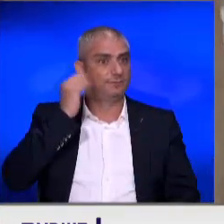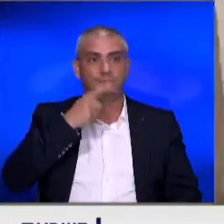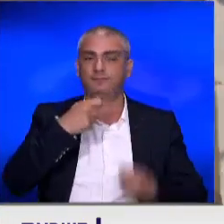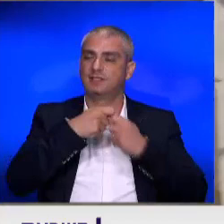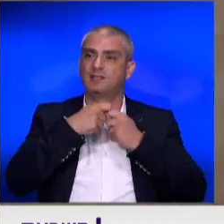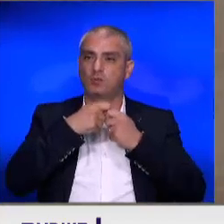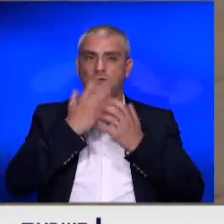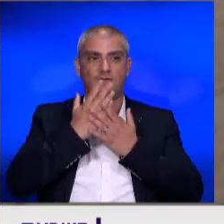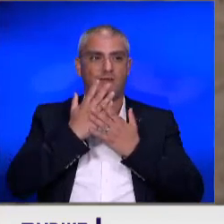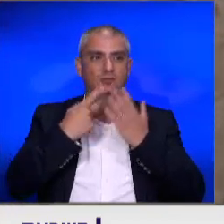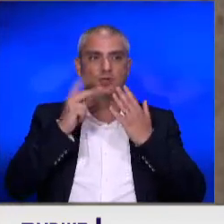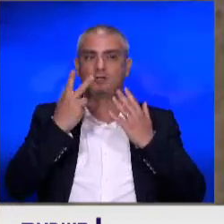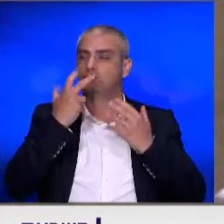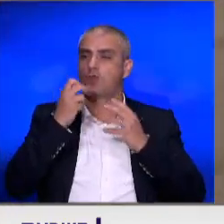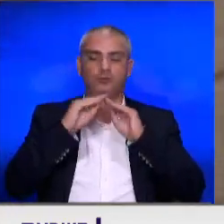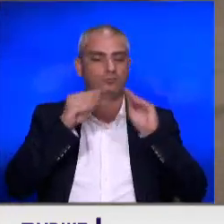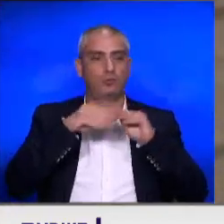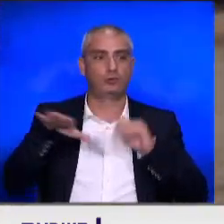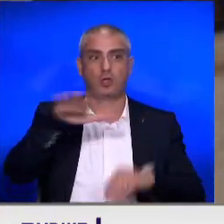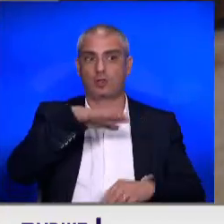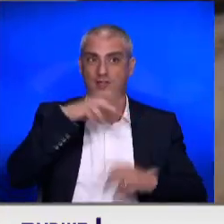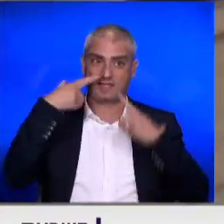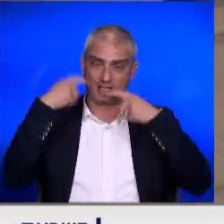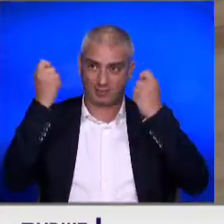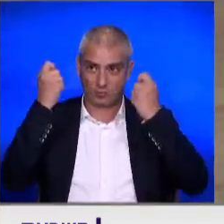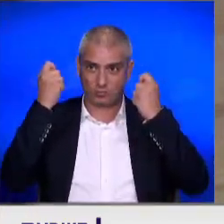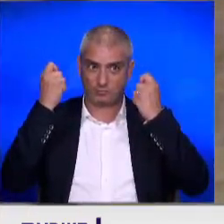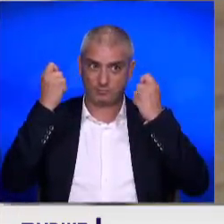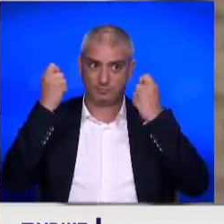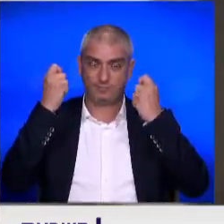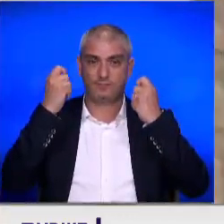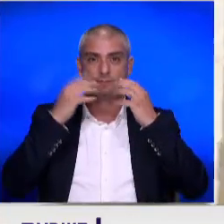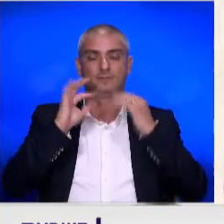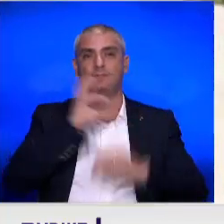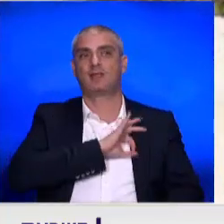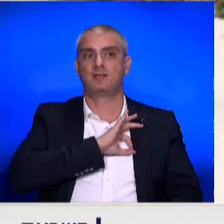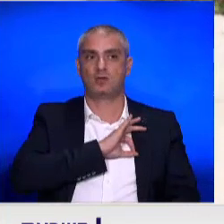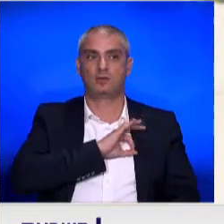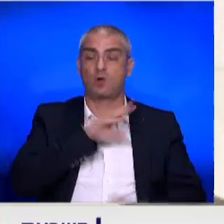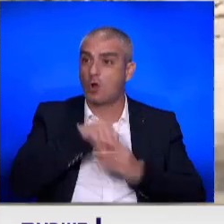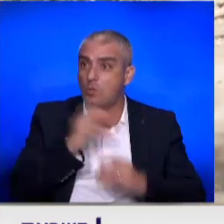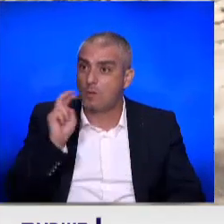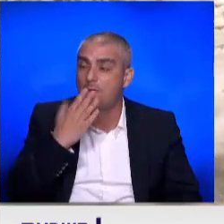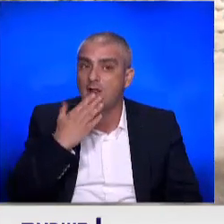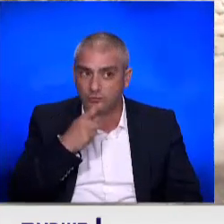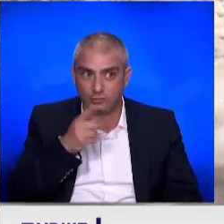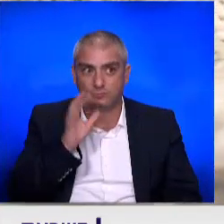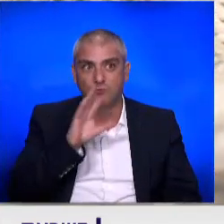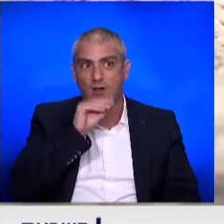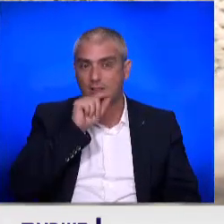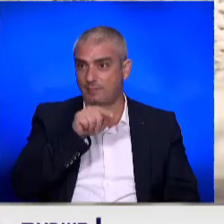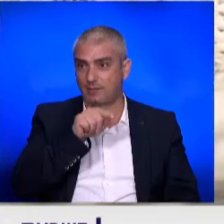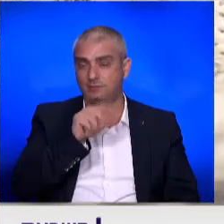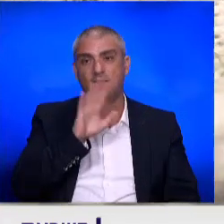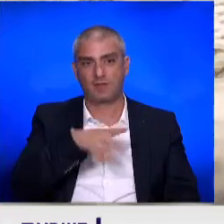מעל קרוב ל-30 מוסדות חינוך על יסודיים. מולה לירושלים כדי לדבר על זה, וגם